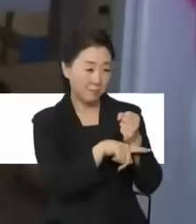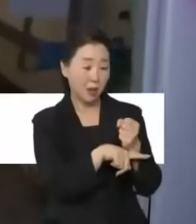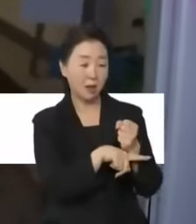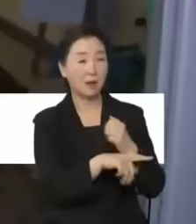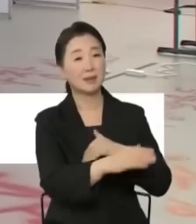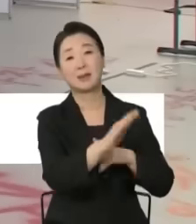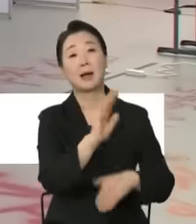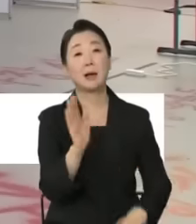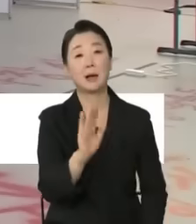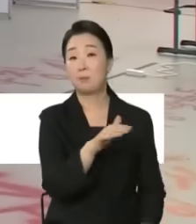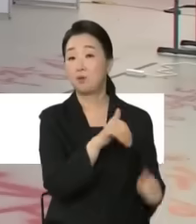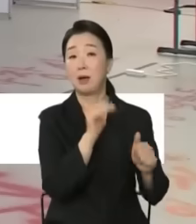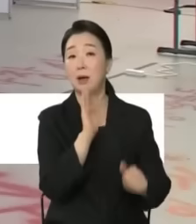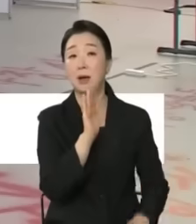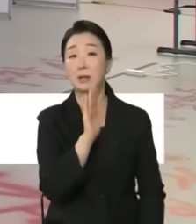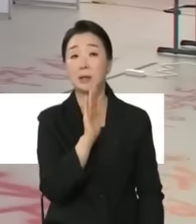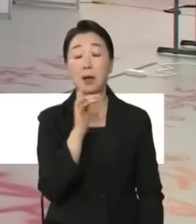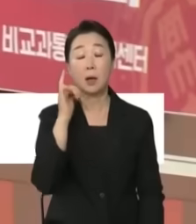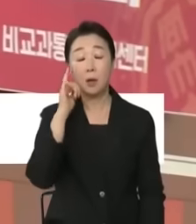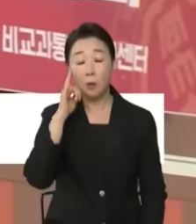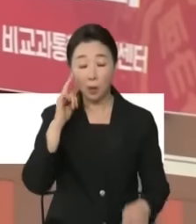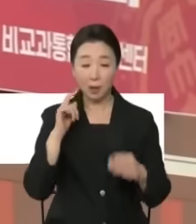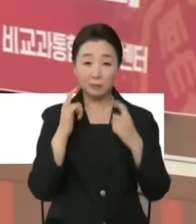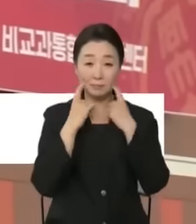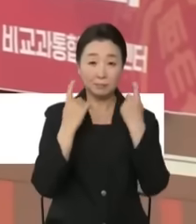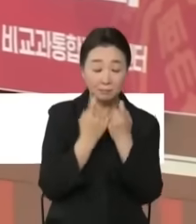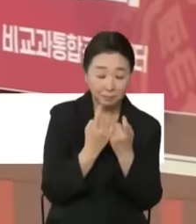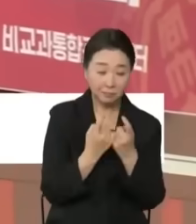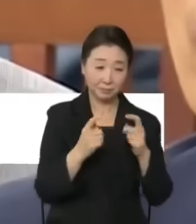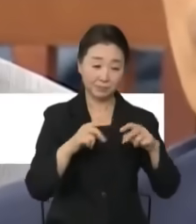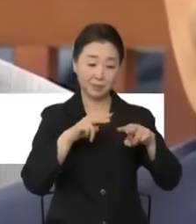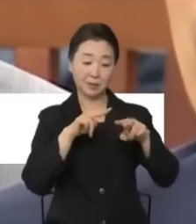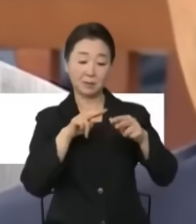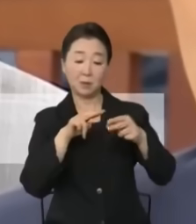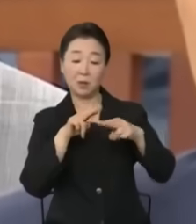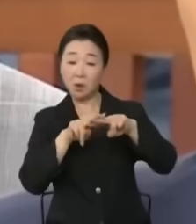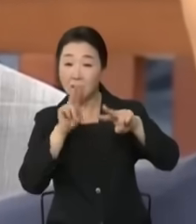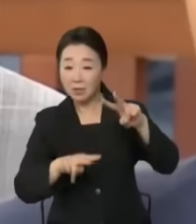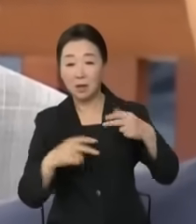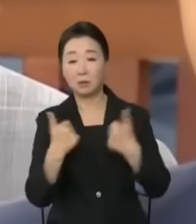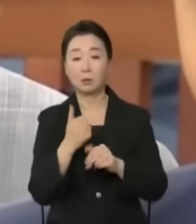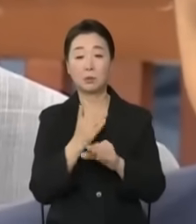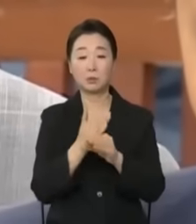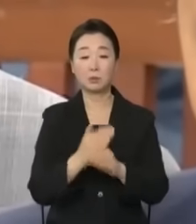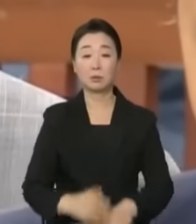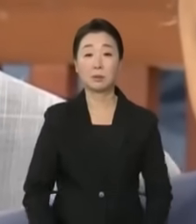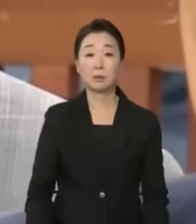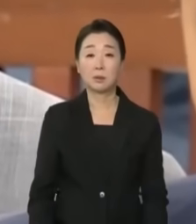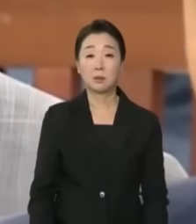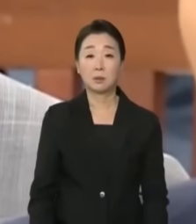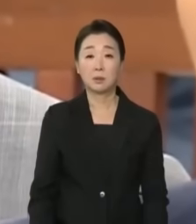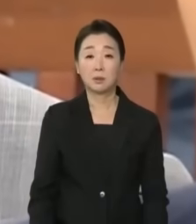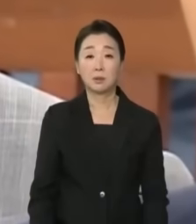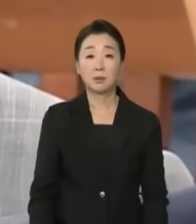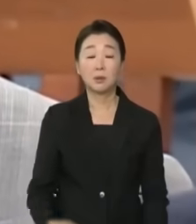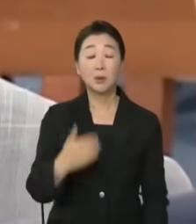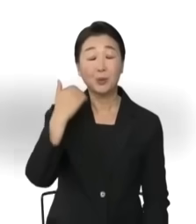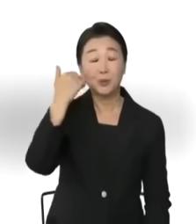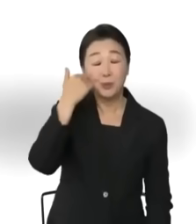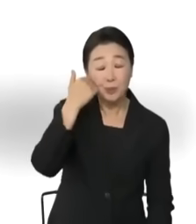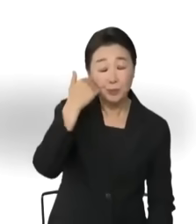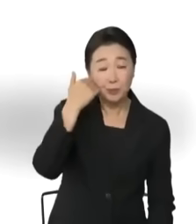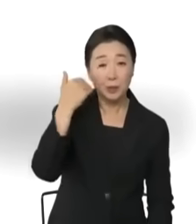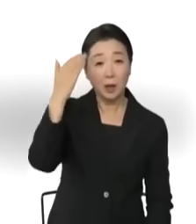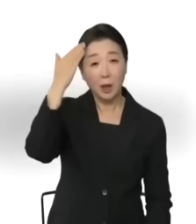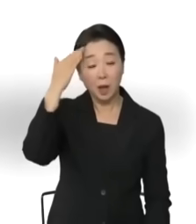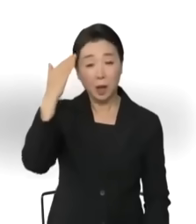단계는 아니며 민형사 대응 여부도 논의 중이라고 했습니다. 온라인에선 고용노동부 산하